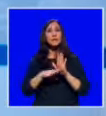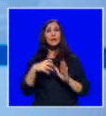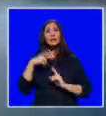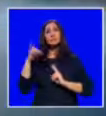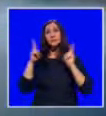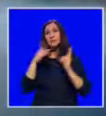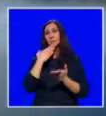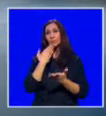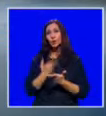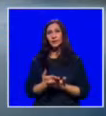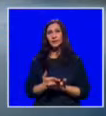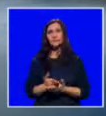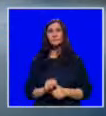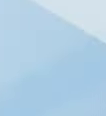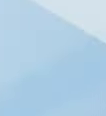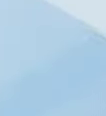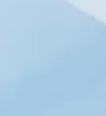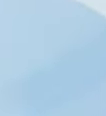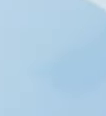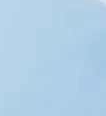ГЕРБ СДС. Благодаря ви. Благодаря ви и аз.